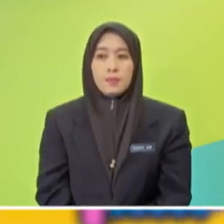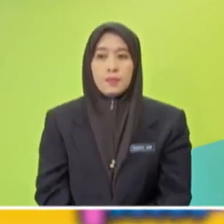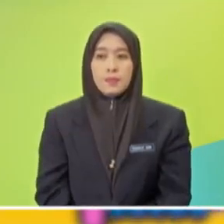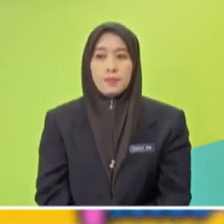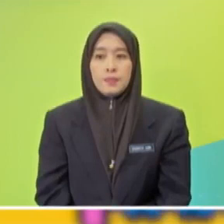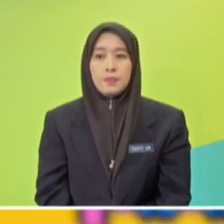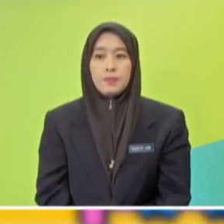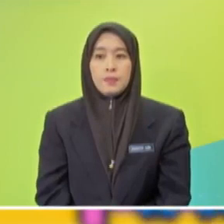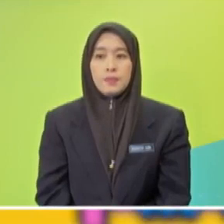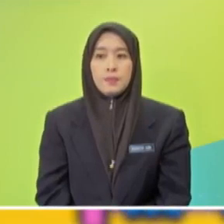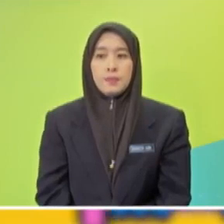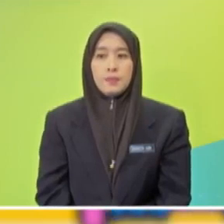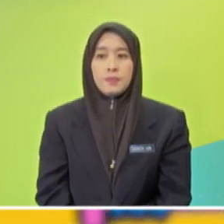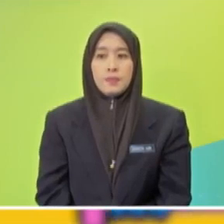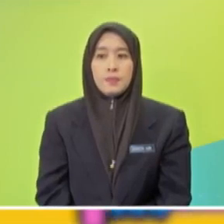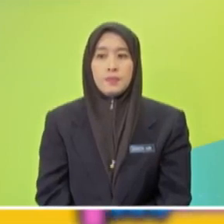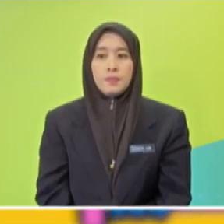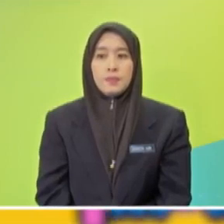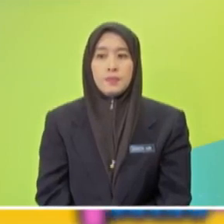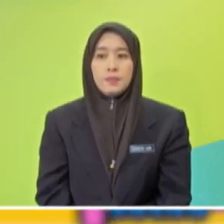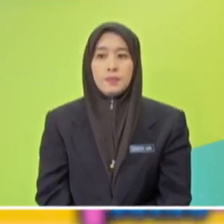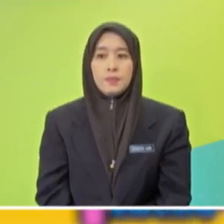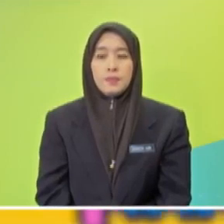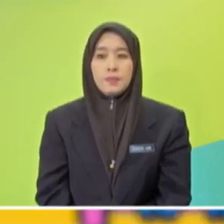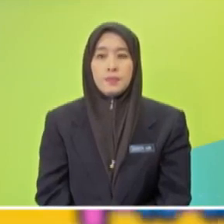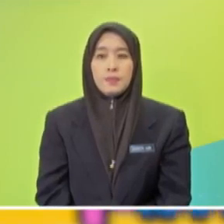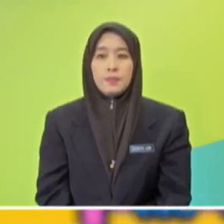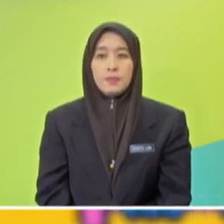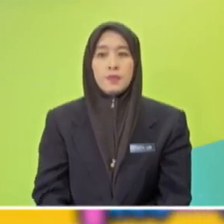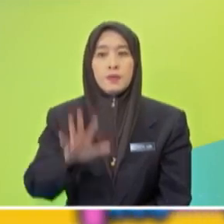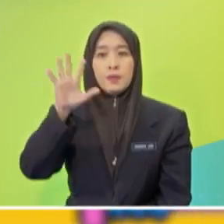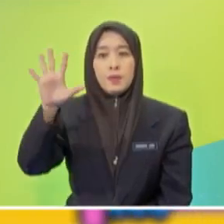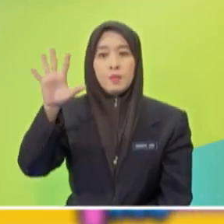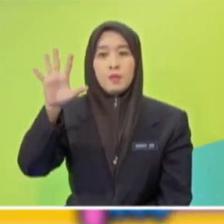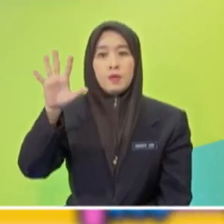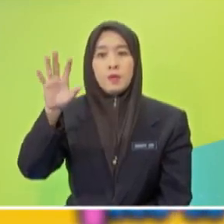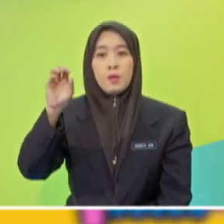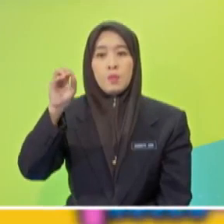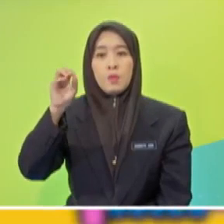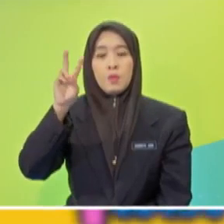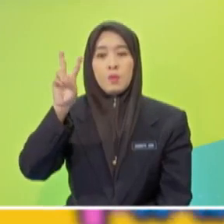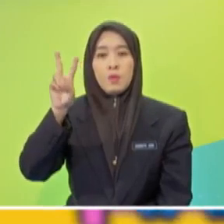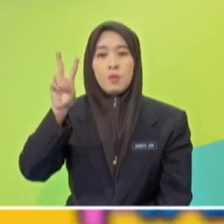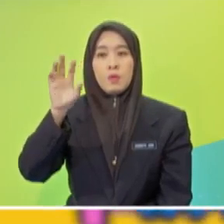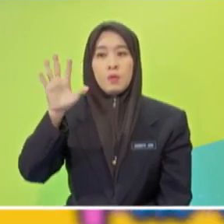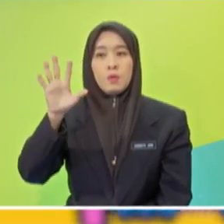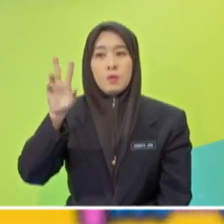oke oke itu jawaban suara kita Oke 525 Oke